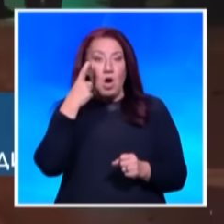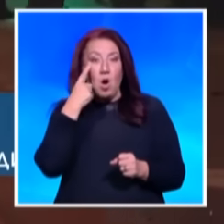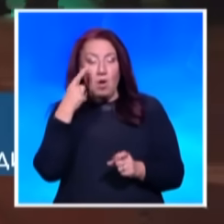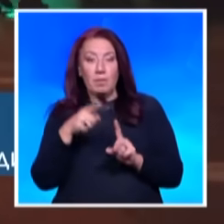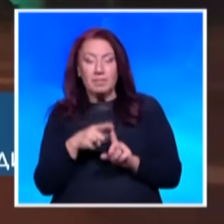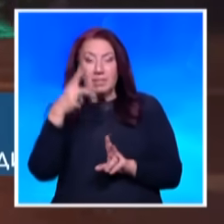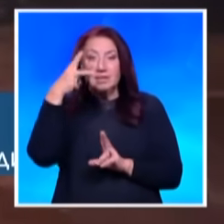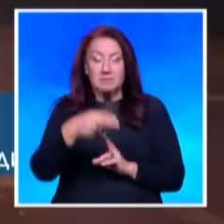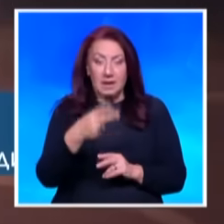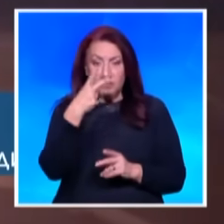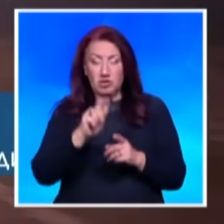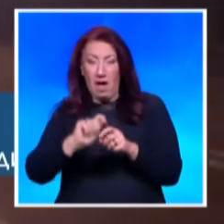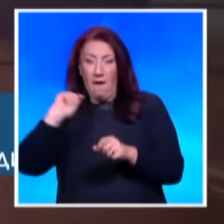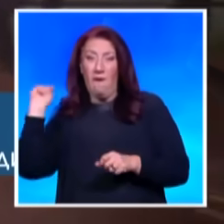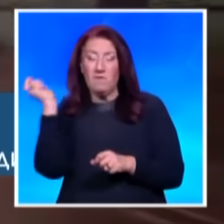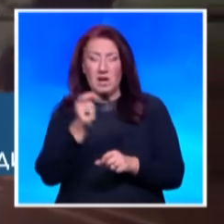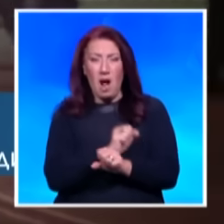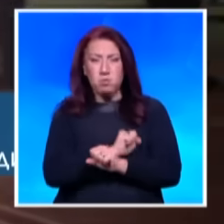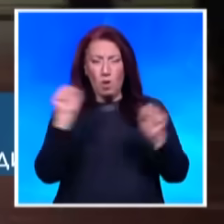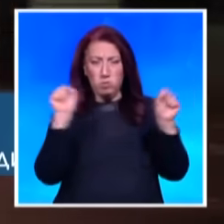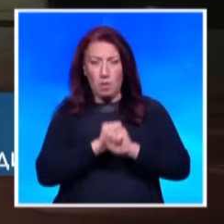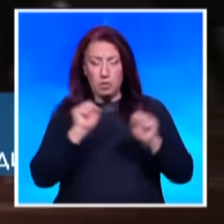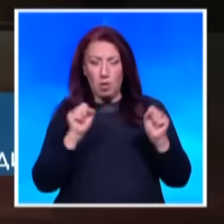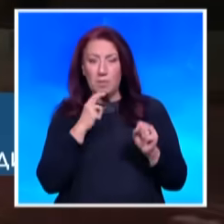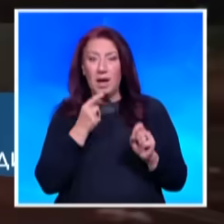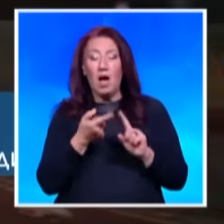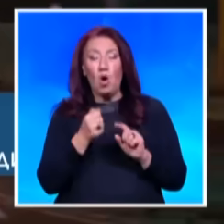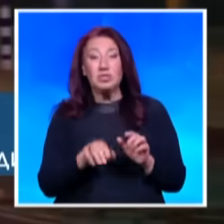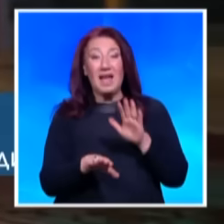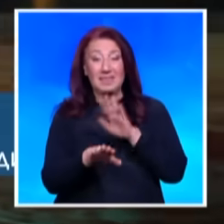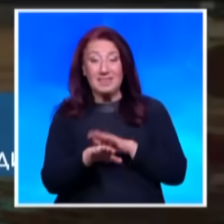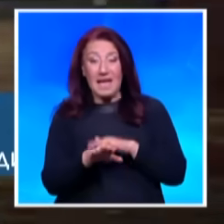Виждаме хвърлящите бомбички този път, които идват от дясната страна.